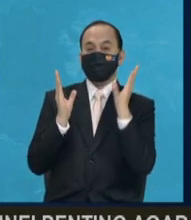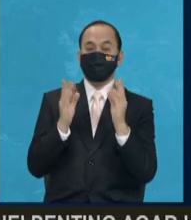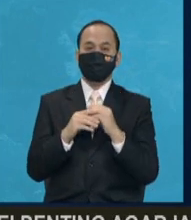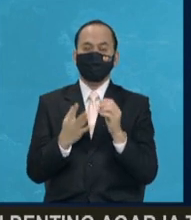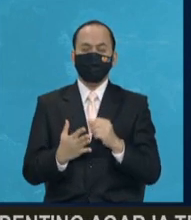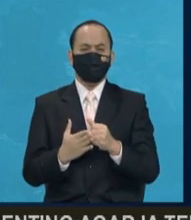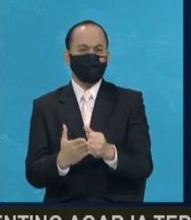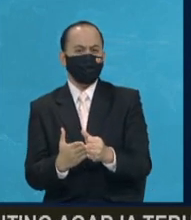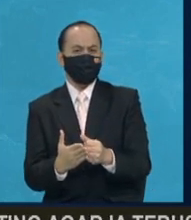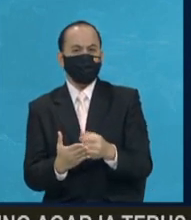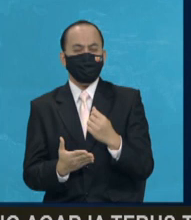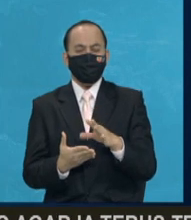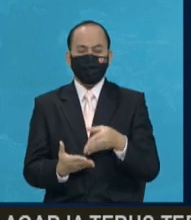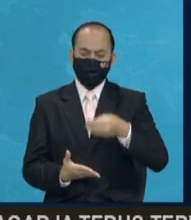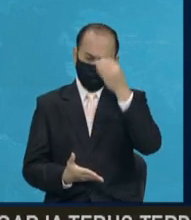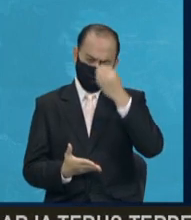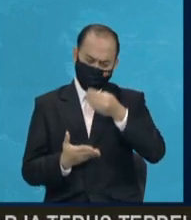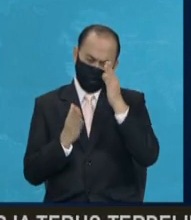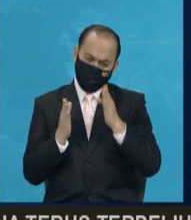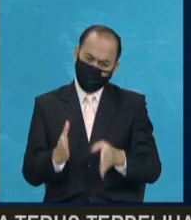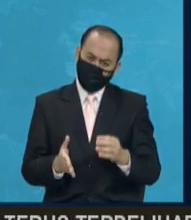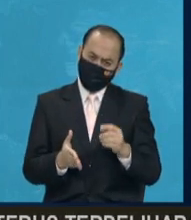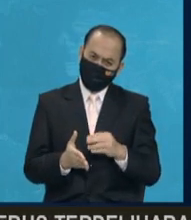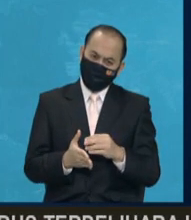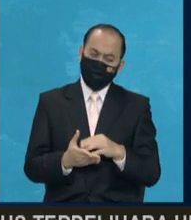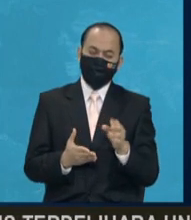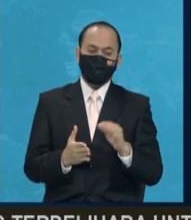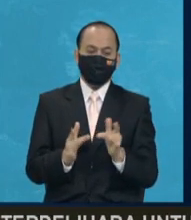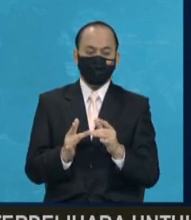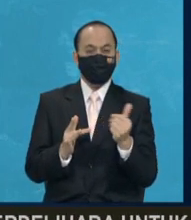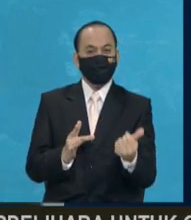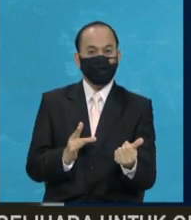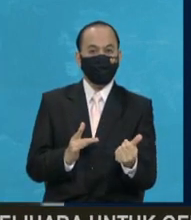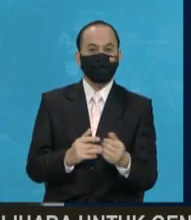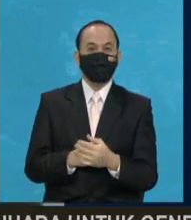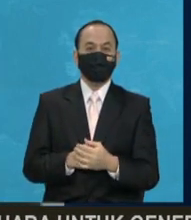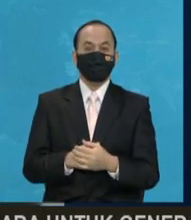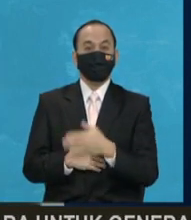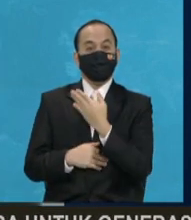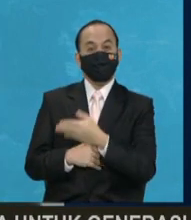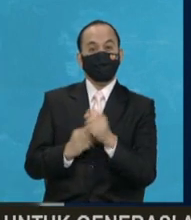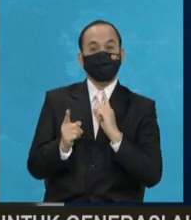kepada beberapa orang pelajar yang mengikuti platform pembelajaran secara Maya ini